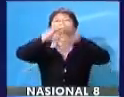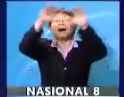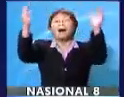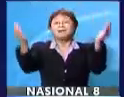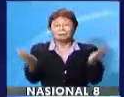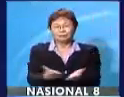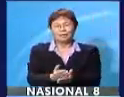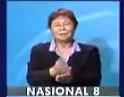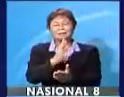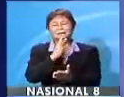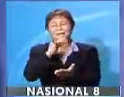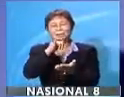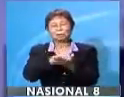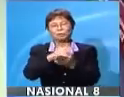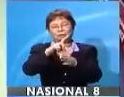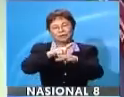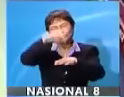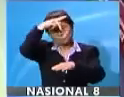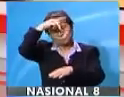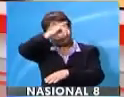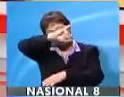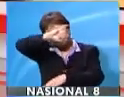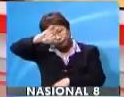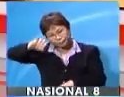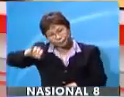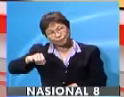di Putrajaya.